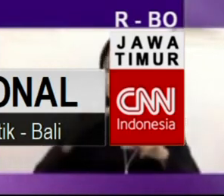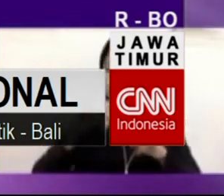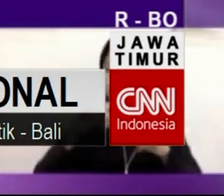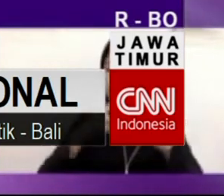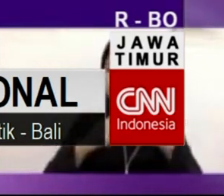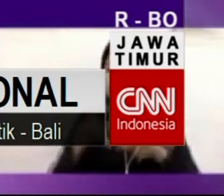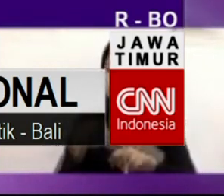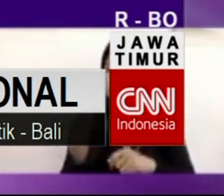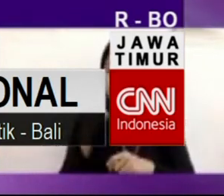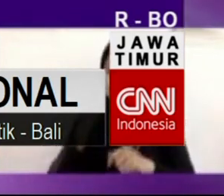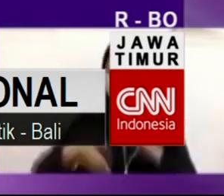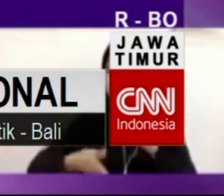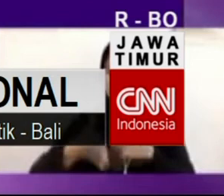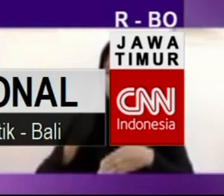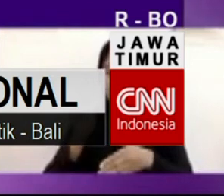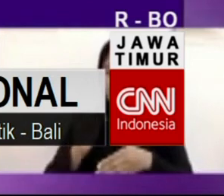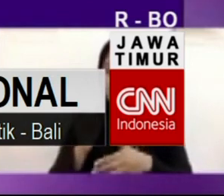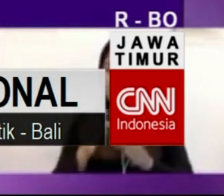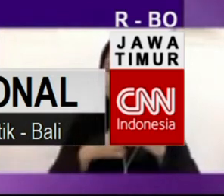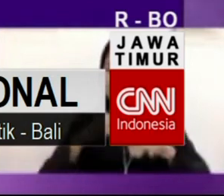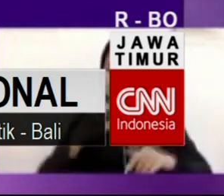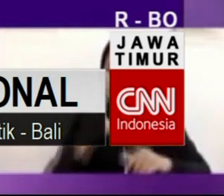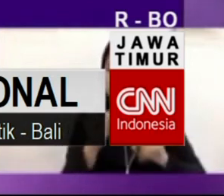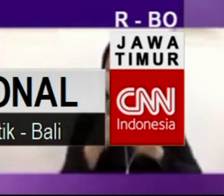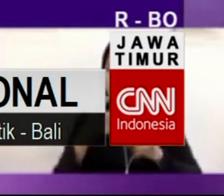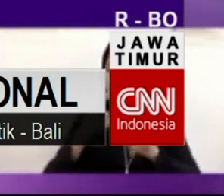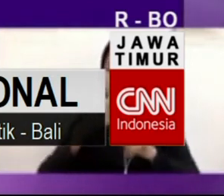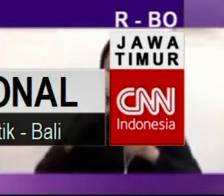usaha tersebut. Nah, pada saat Nilu Jelantik itu berdiri,